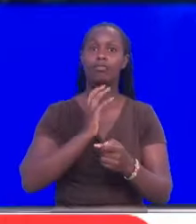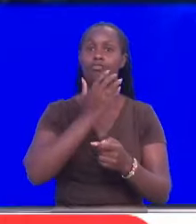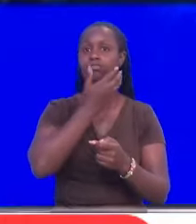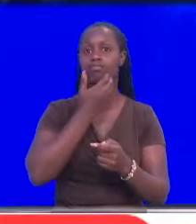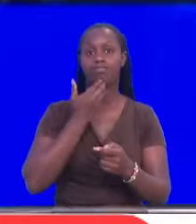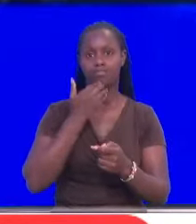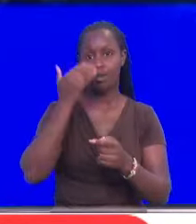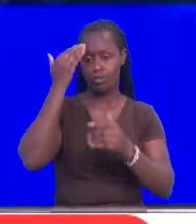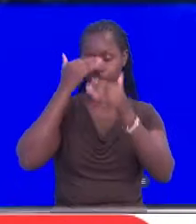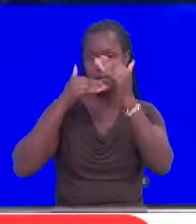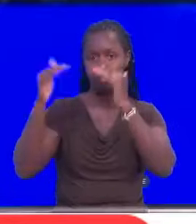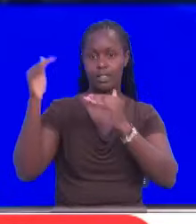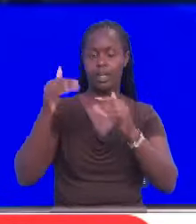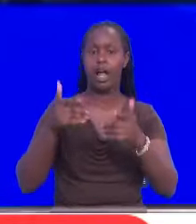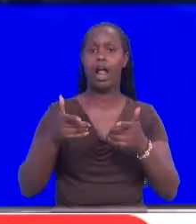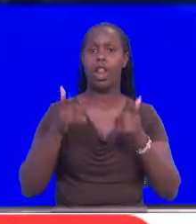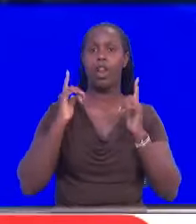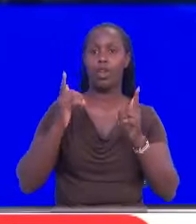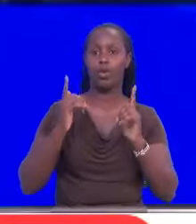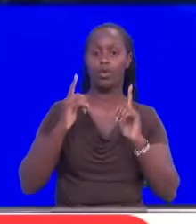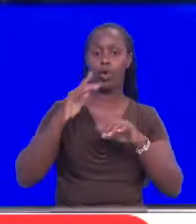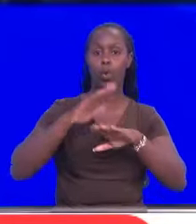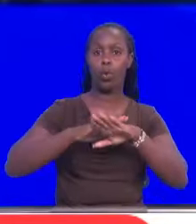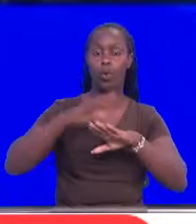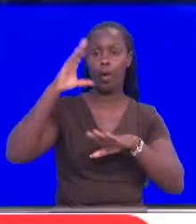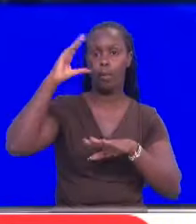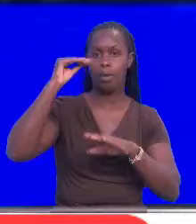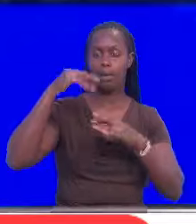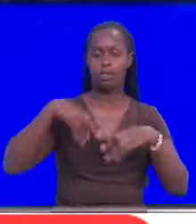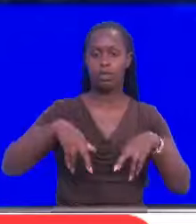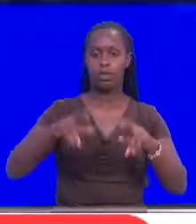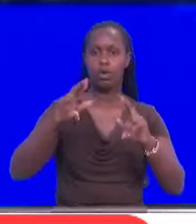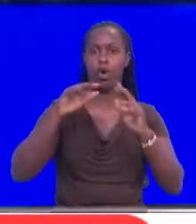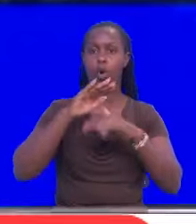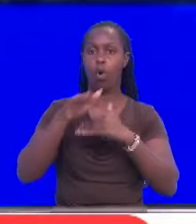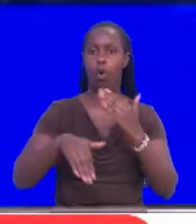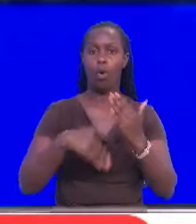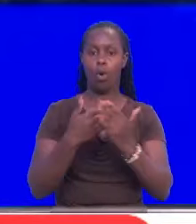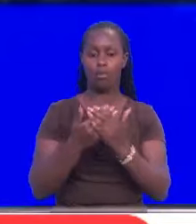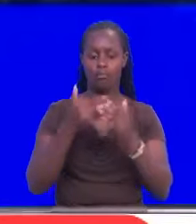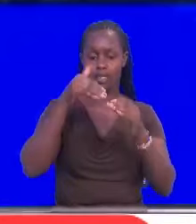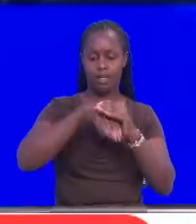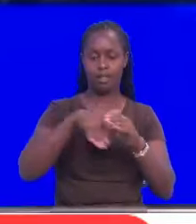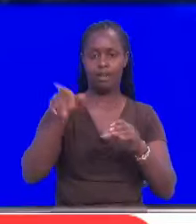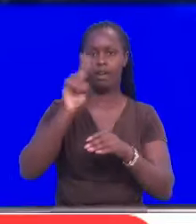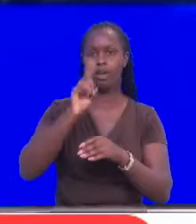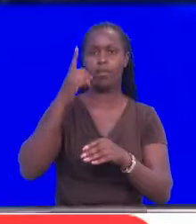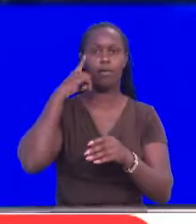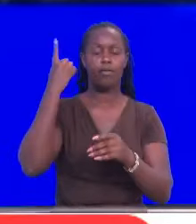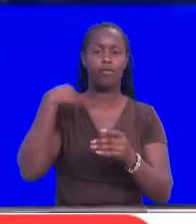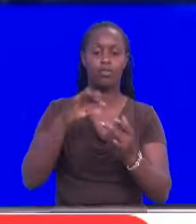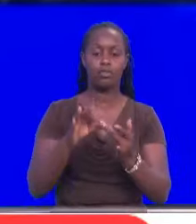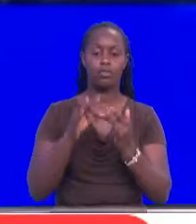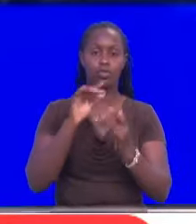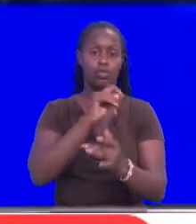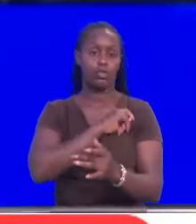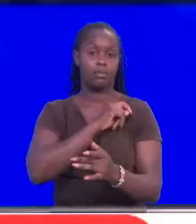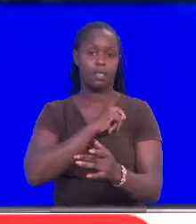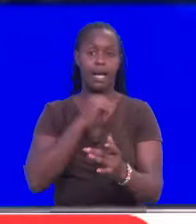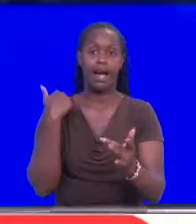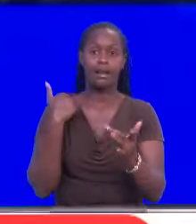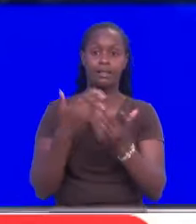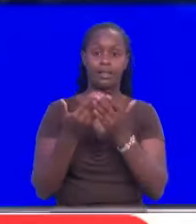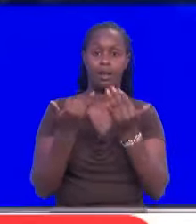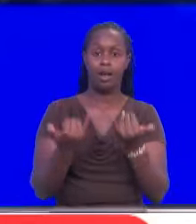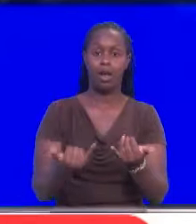lori eneo la Maungu kwenye barabara kuu ya Mombasa Nairobi wamefikishwa Nairobi kwa matibabu maalum. Kufikia sasa